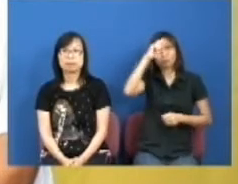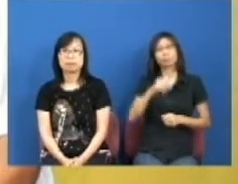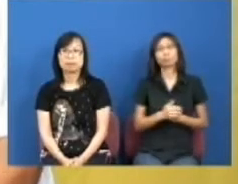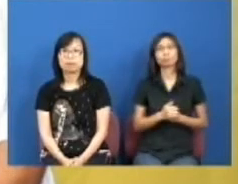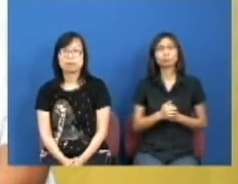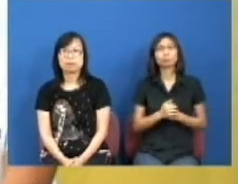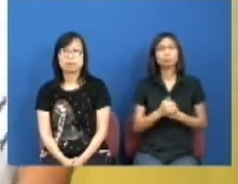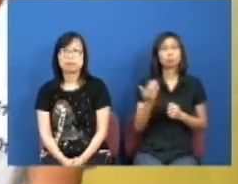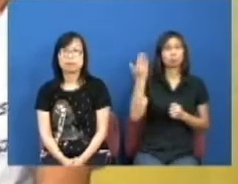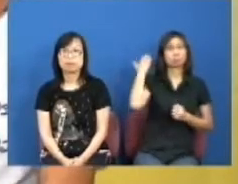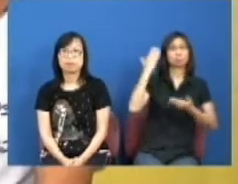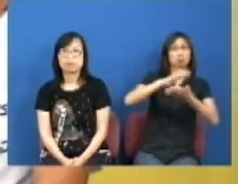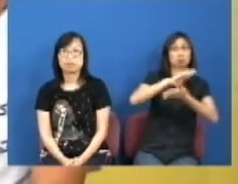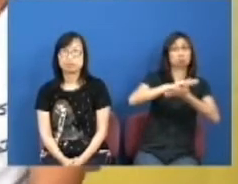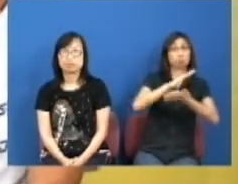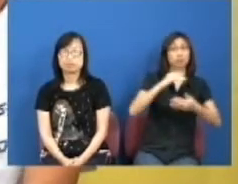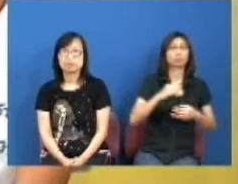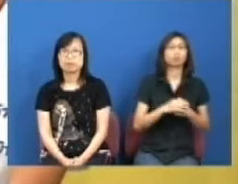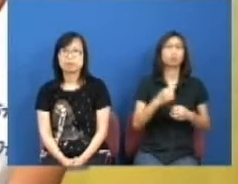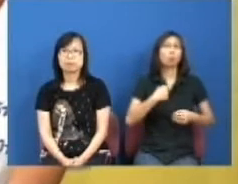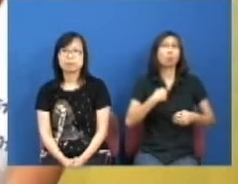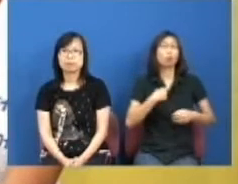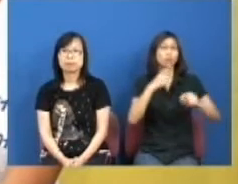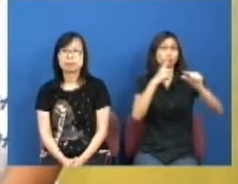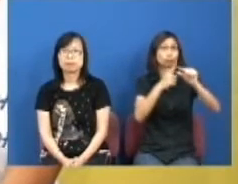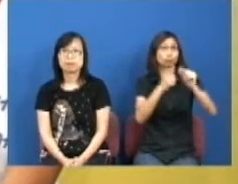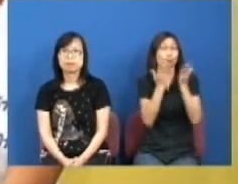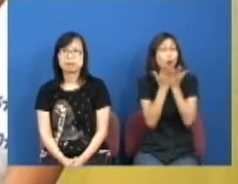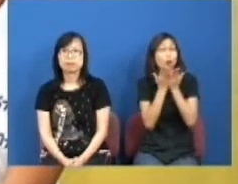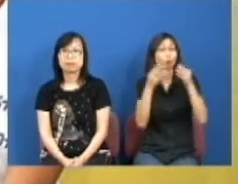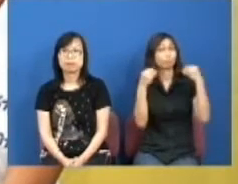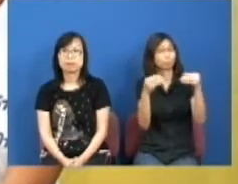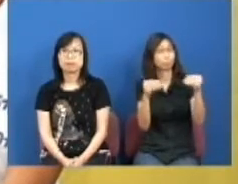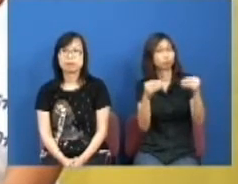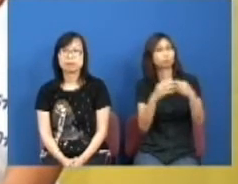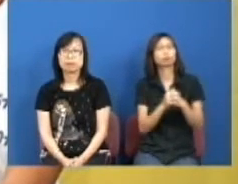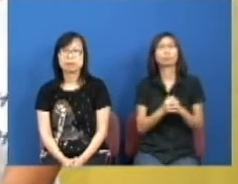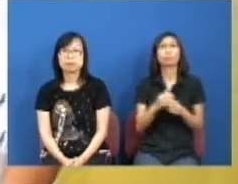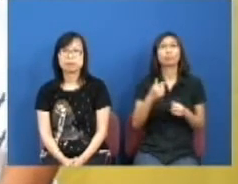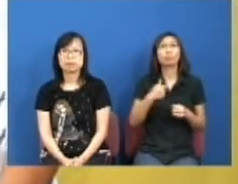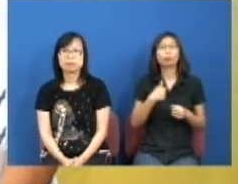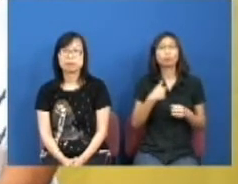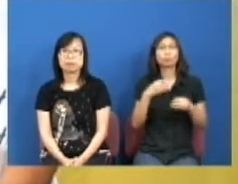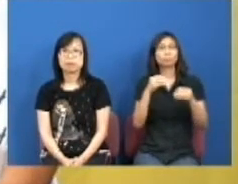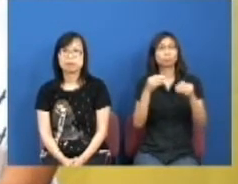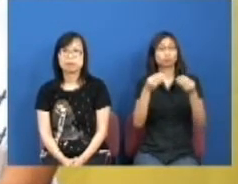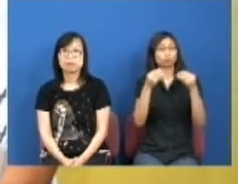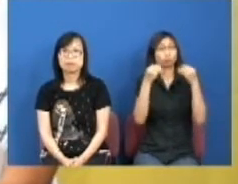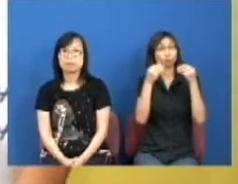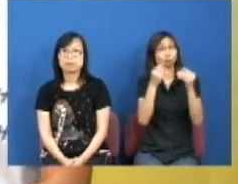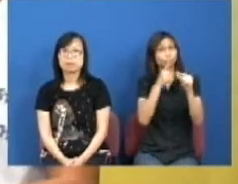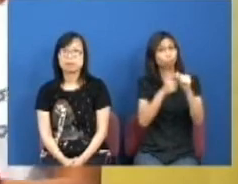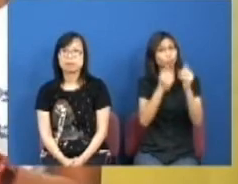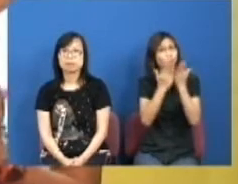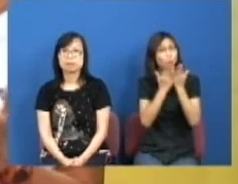喺好多年前，我喺中學做教師嘅時候咧，其實我中學嘅其中一個高層咧，佢